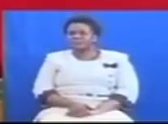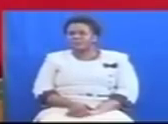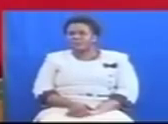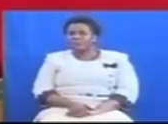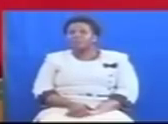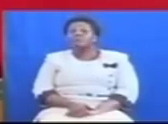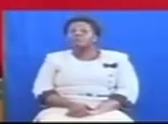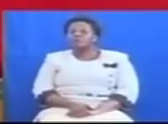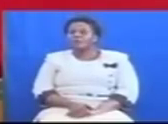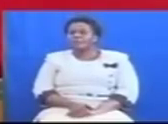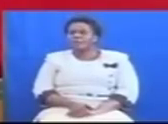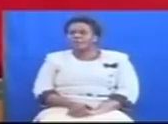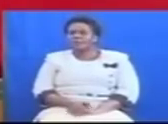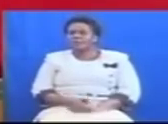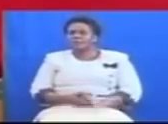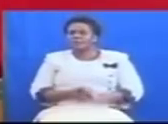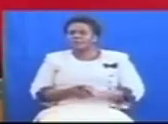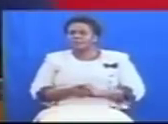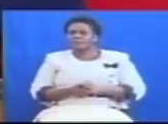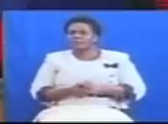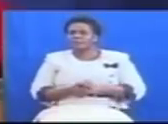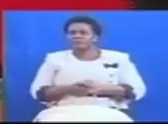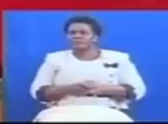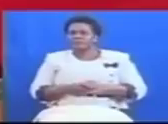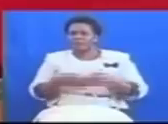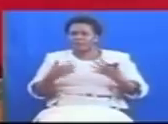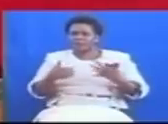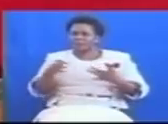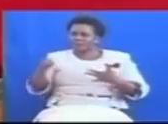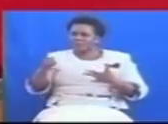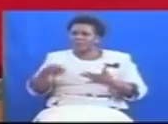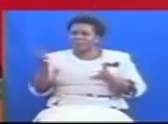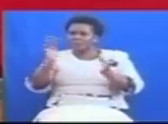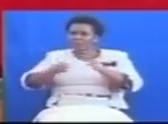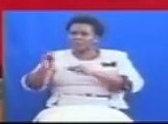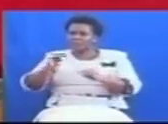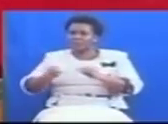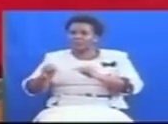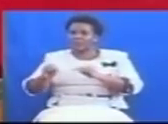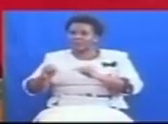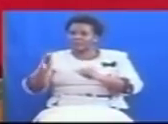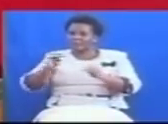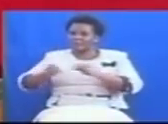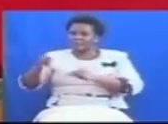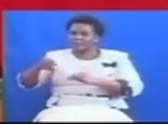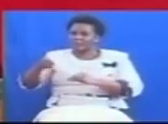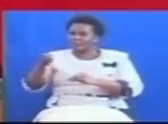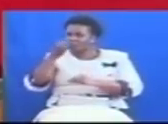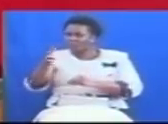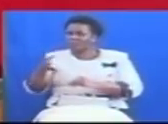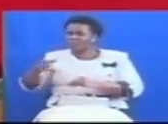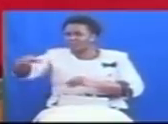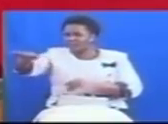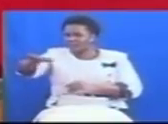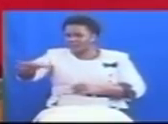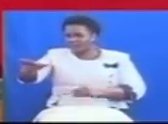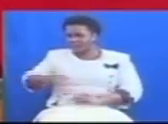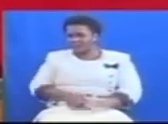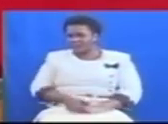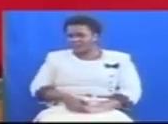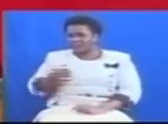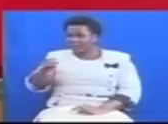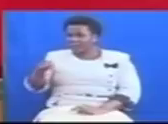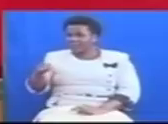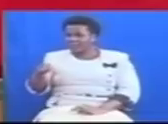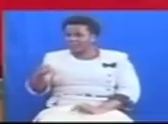kimataifa wa kudhibiti uchafuzi wa mazingira unaotokana na taka za plastiki, serikali inadhamiria kusitisha